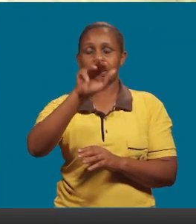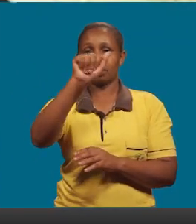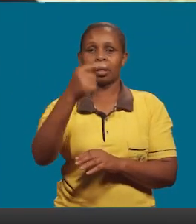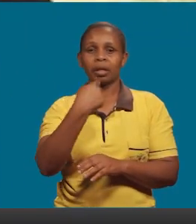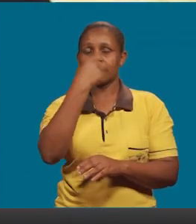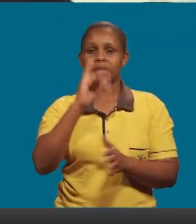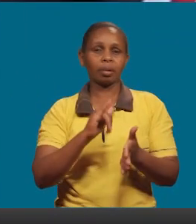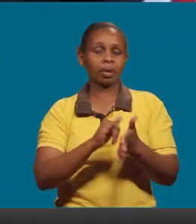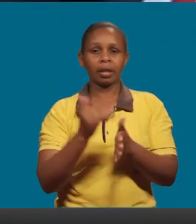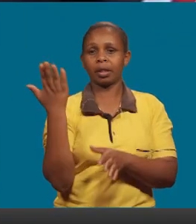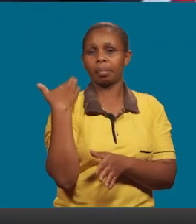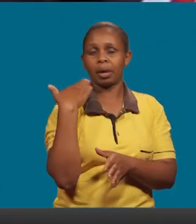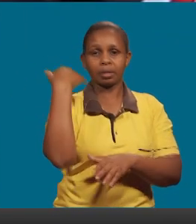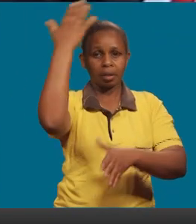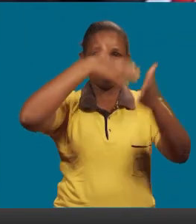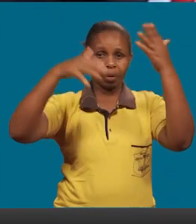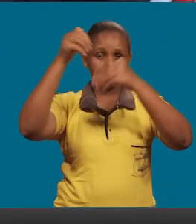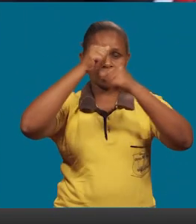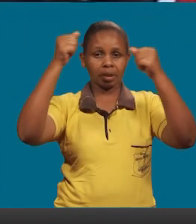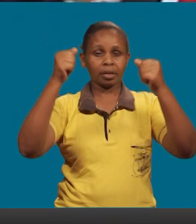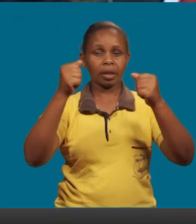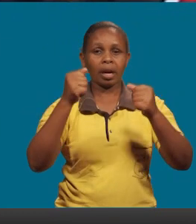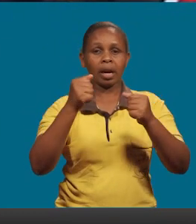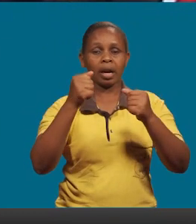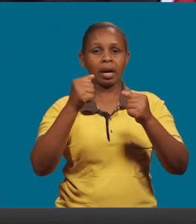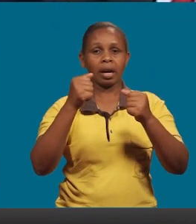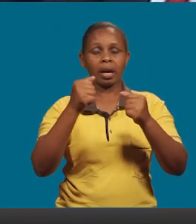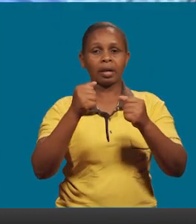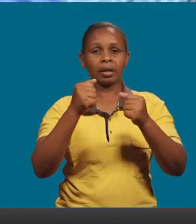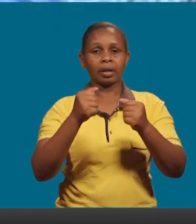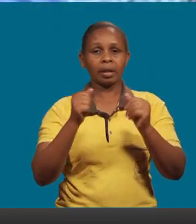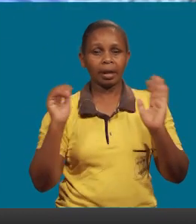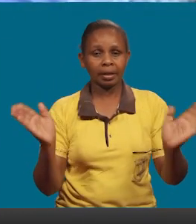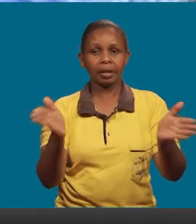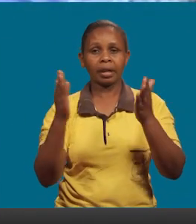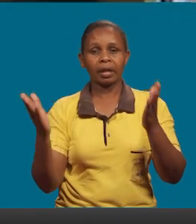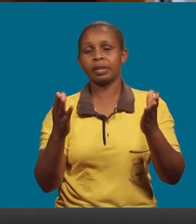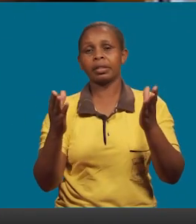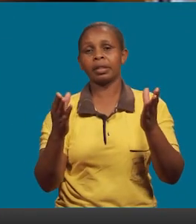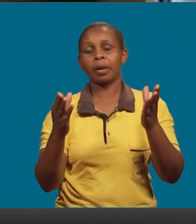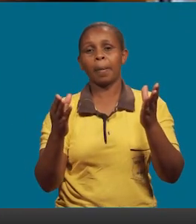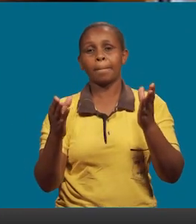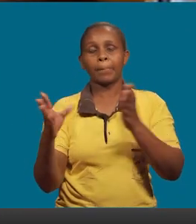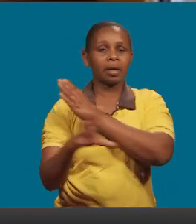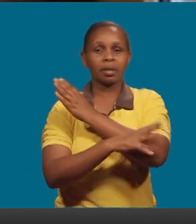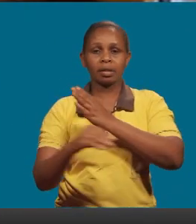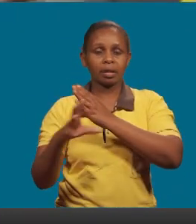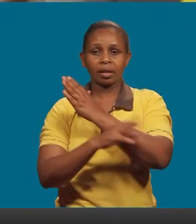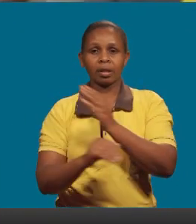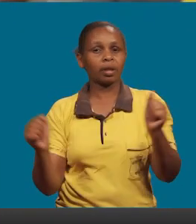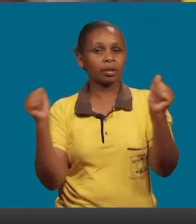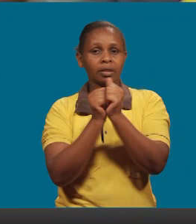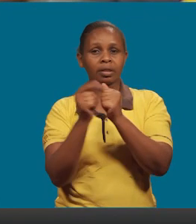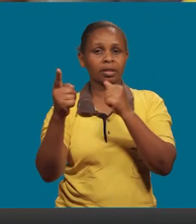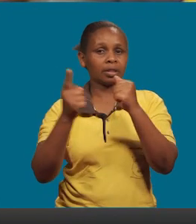Gachagua akisema kwamba uongozi wa rais mstaafu Uhuru Kenyatta uliwezesha uporaji wa mali ya umma, akidokeza kulikuwa